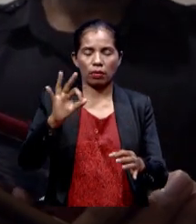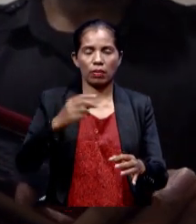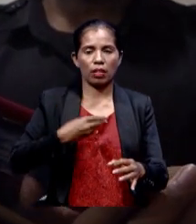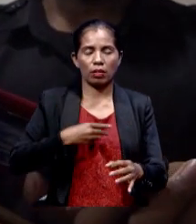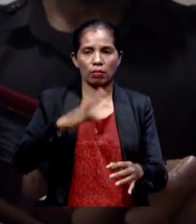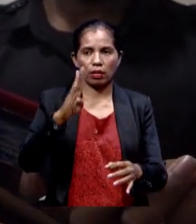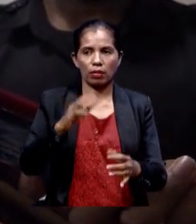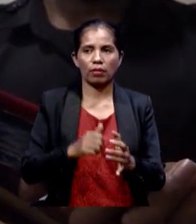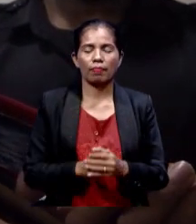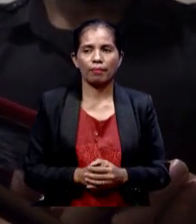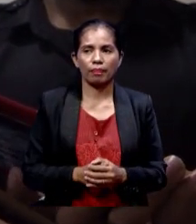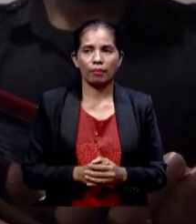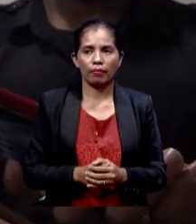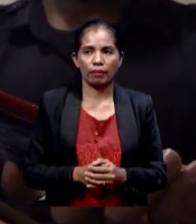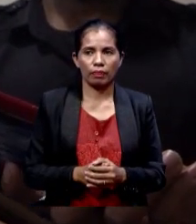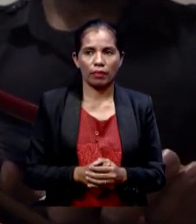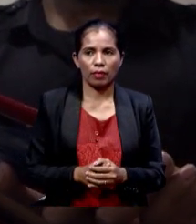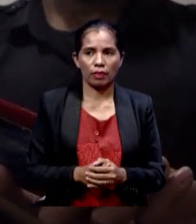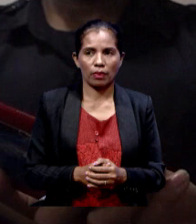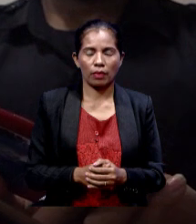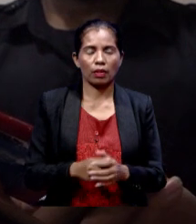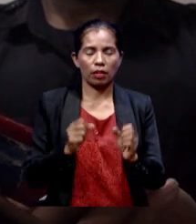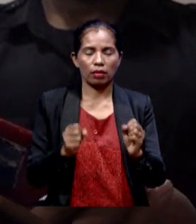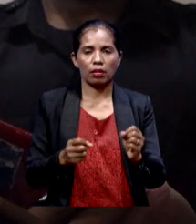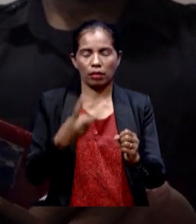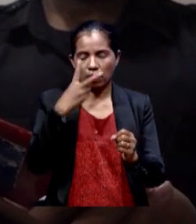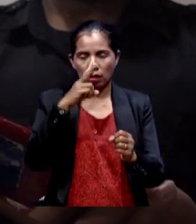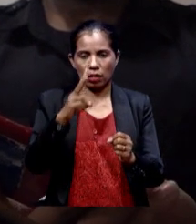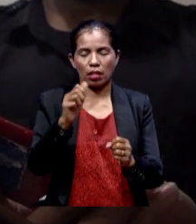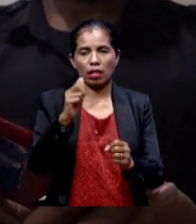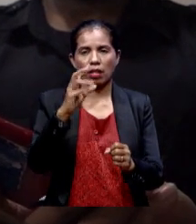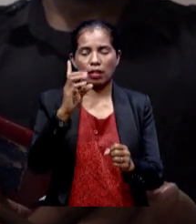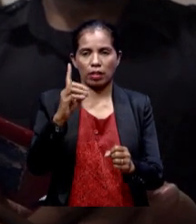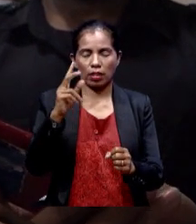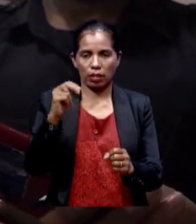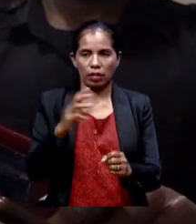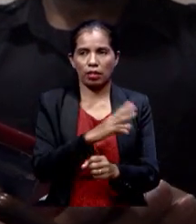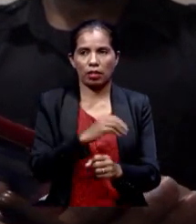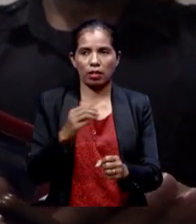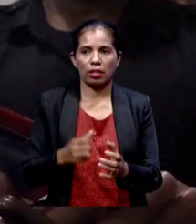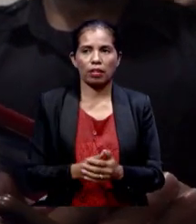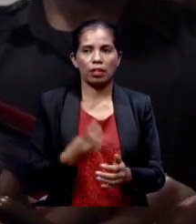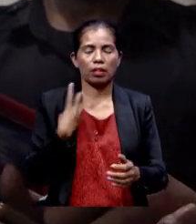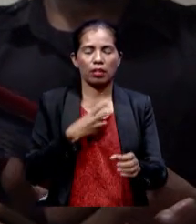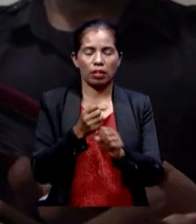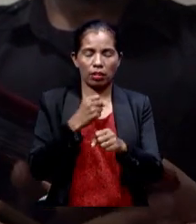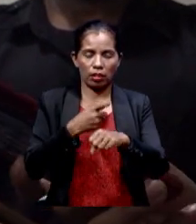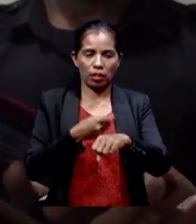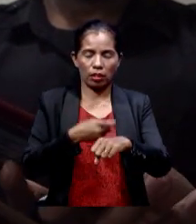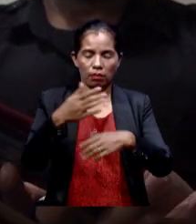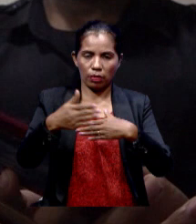beliku mai aitutu ne tamam fase verifikasaun aden. Nih saya halo itu an ya tempo basic nih itu